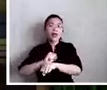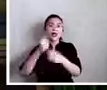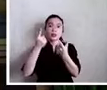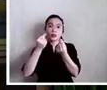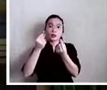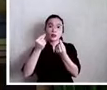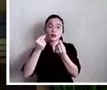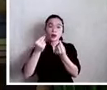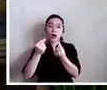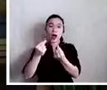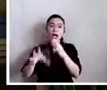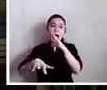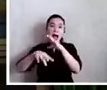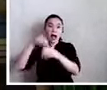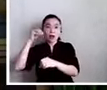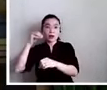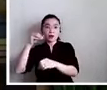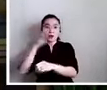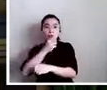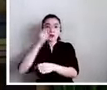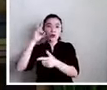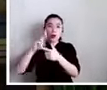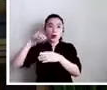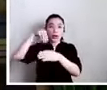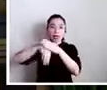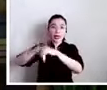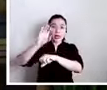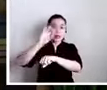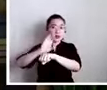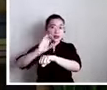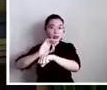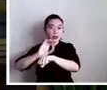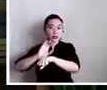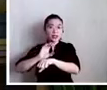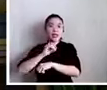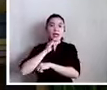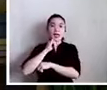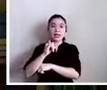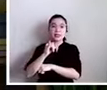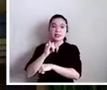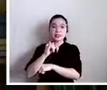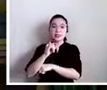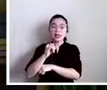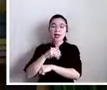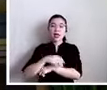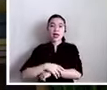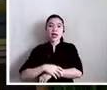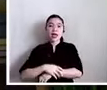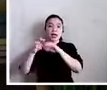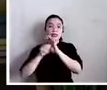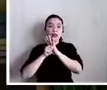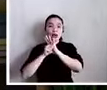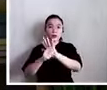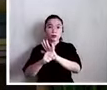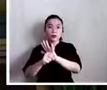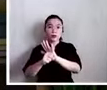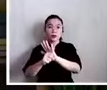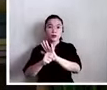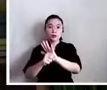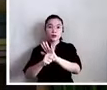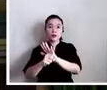simbahan are actually a replication or replications of